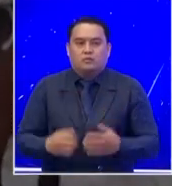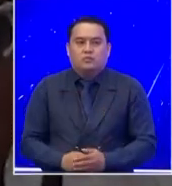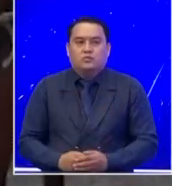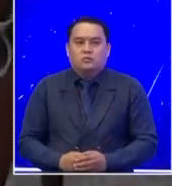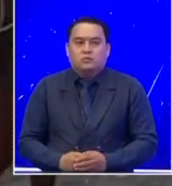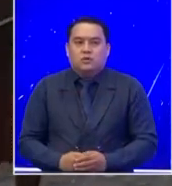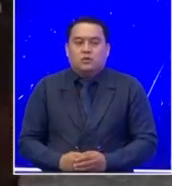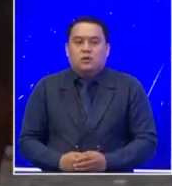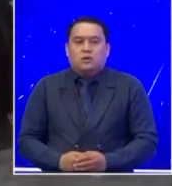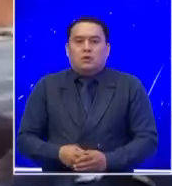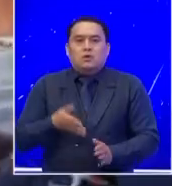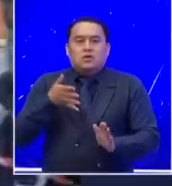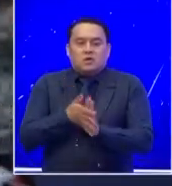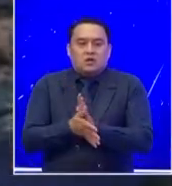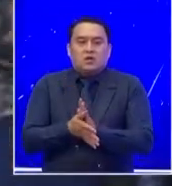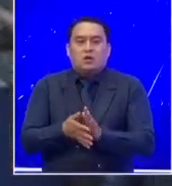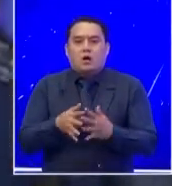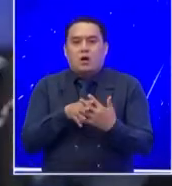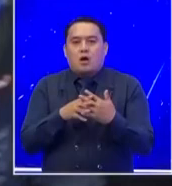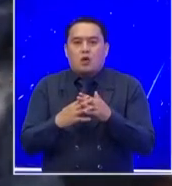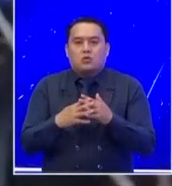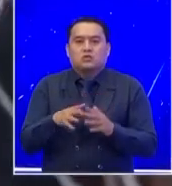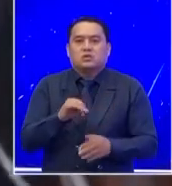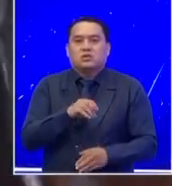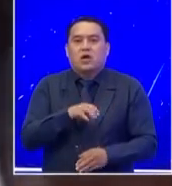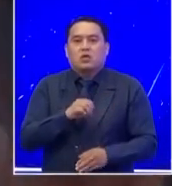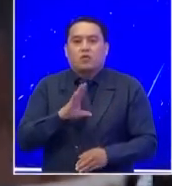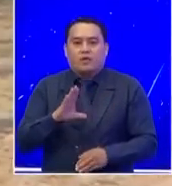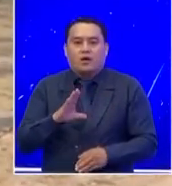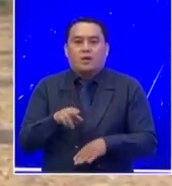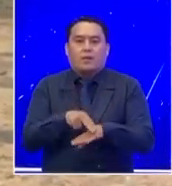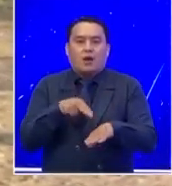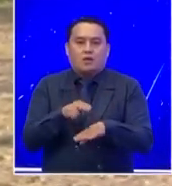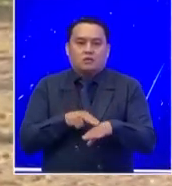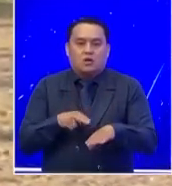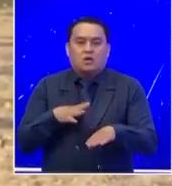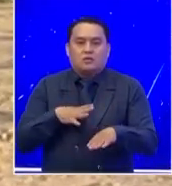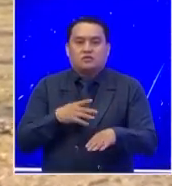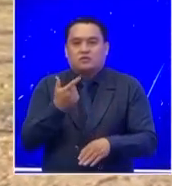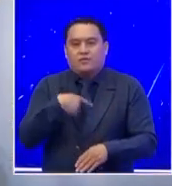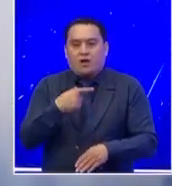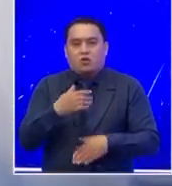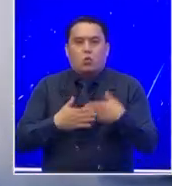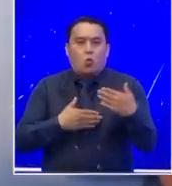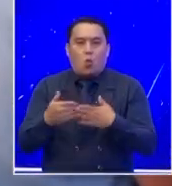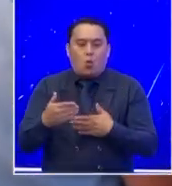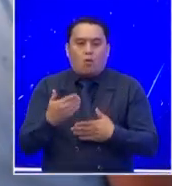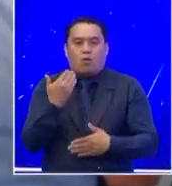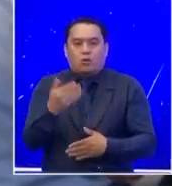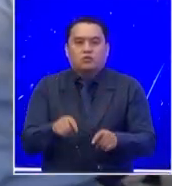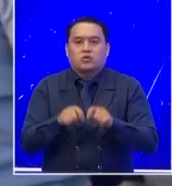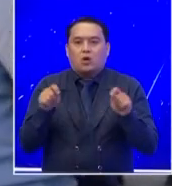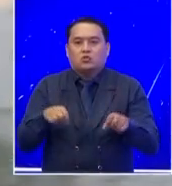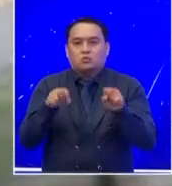от разорительных набегов скотокрадов, жители аула Сыртанов под руководством местного участкового решили взять все в свои руки. Отобрав добровольцев, они